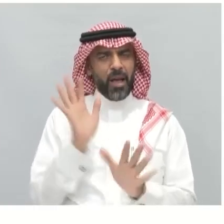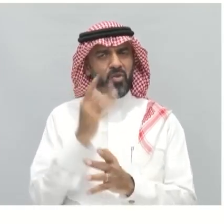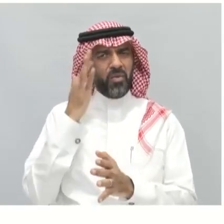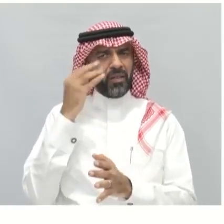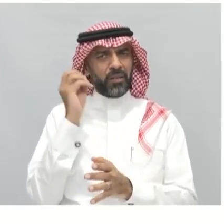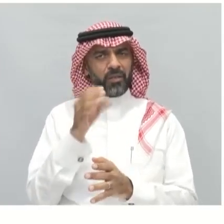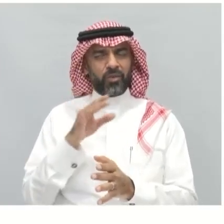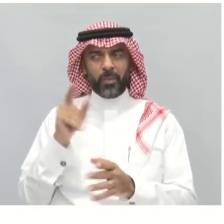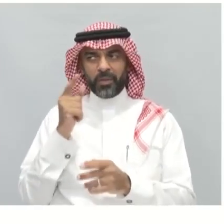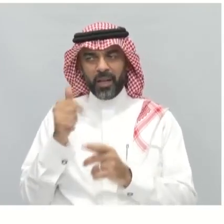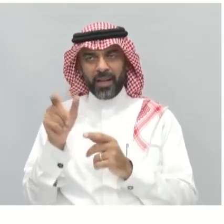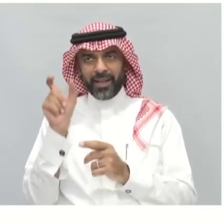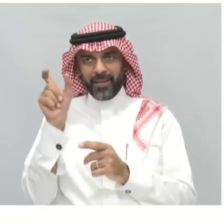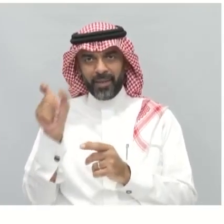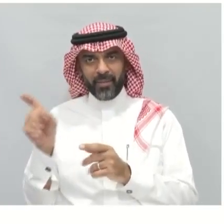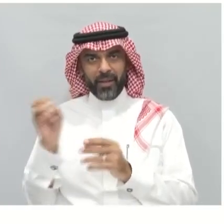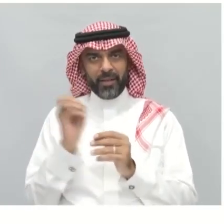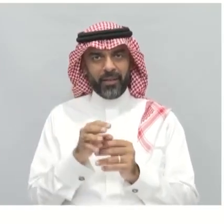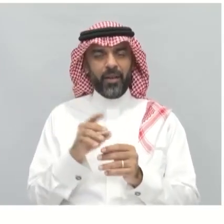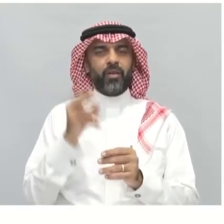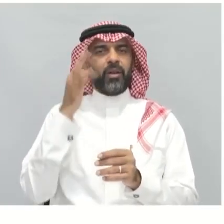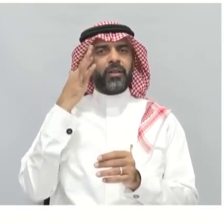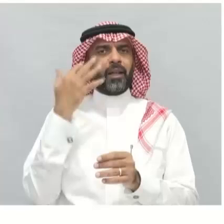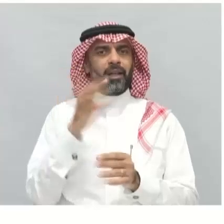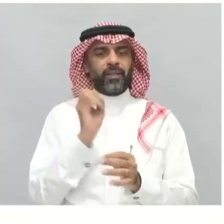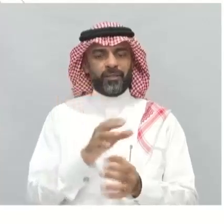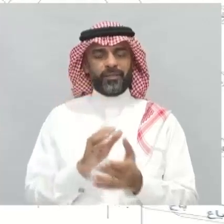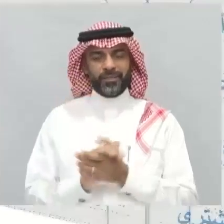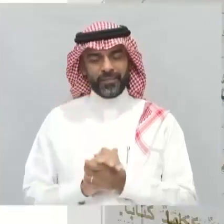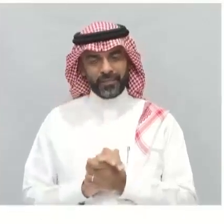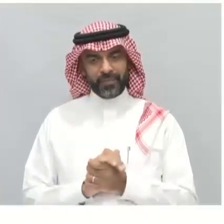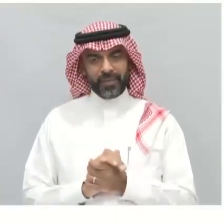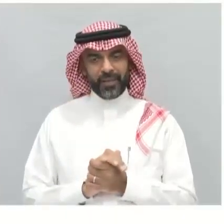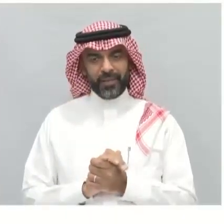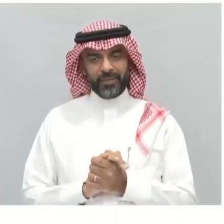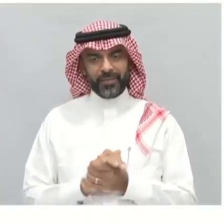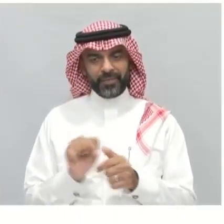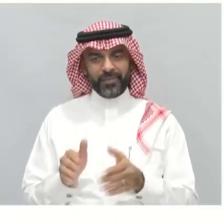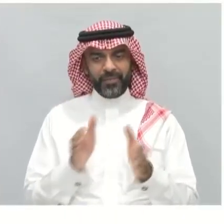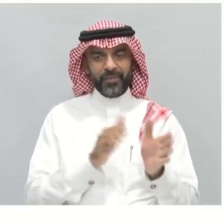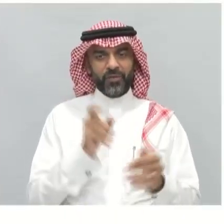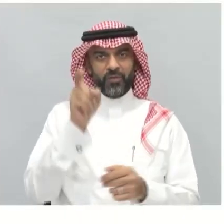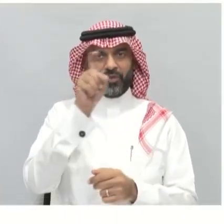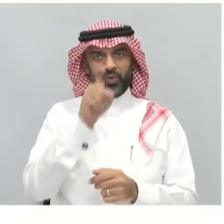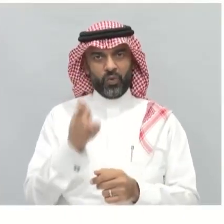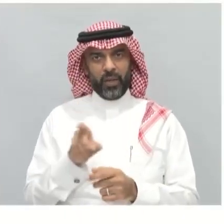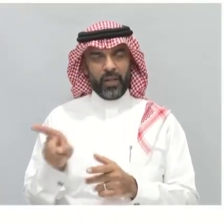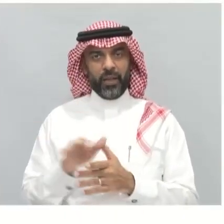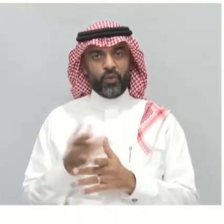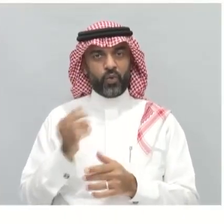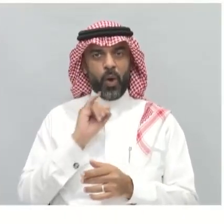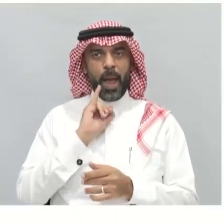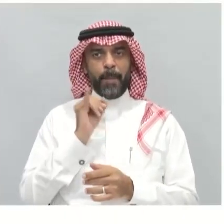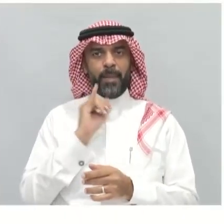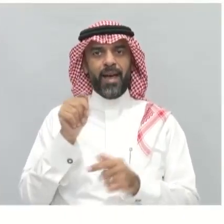ولعلكم مثلت بامثله اخرى ايضا مناسبه ناتي بعد ذلك الى هذا السؤال وهو